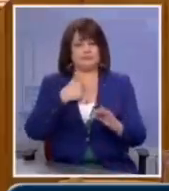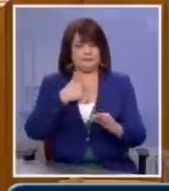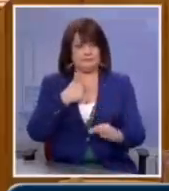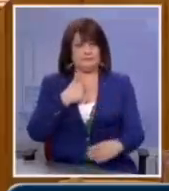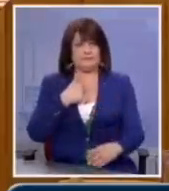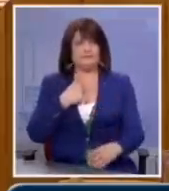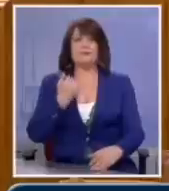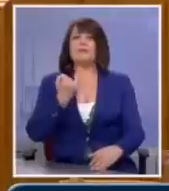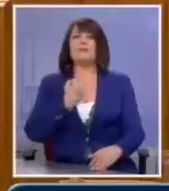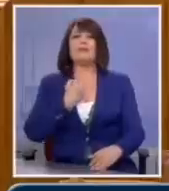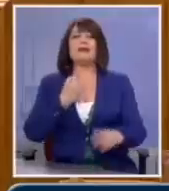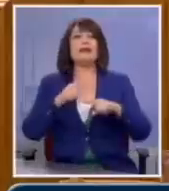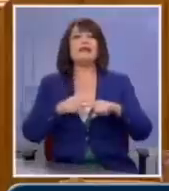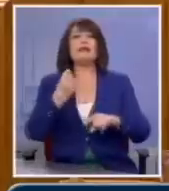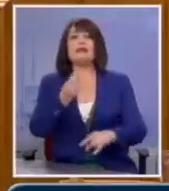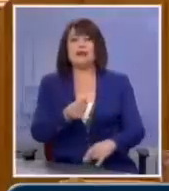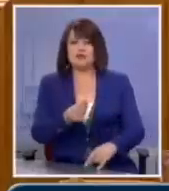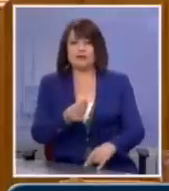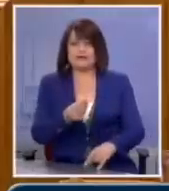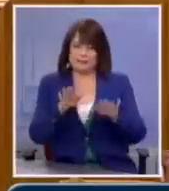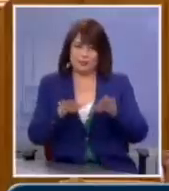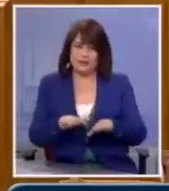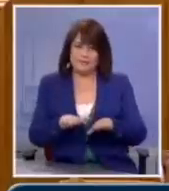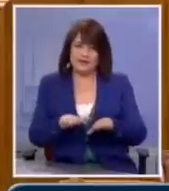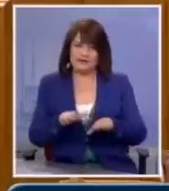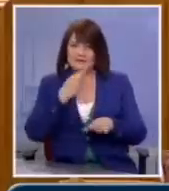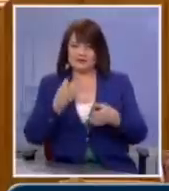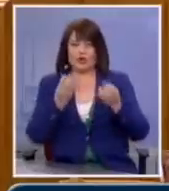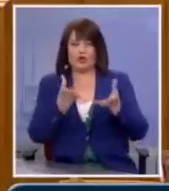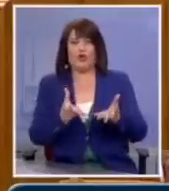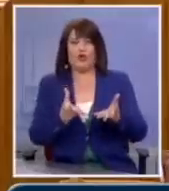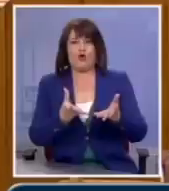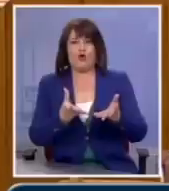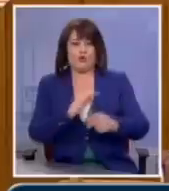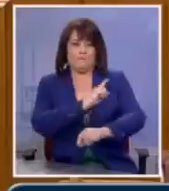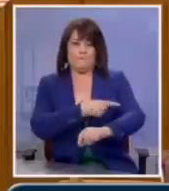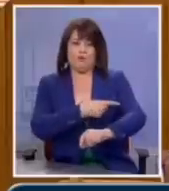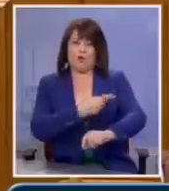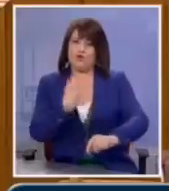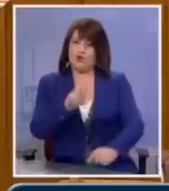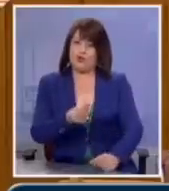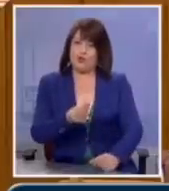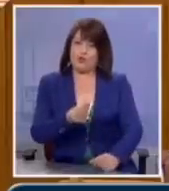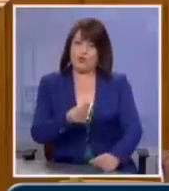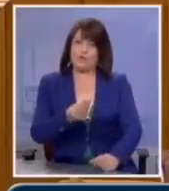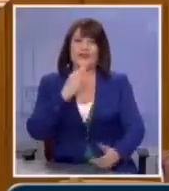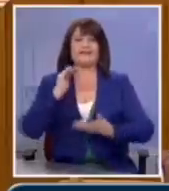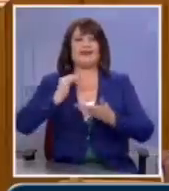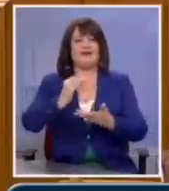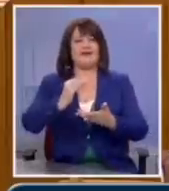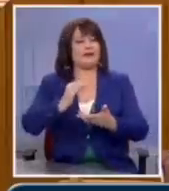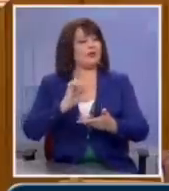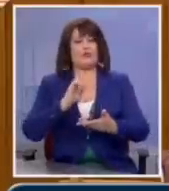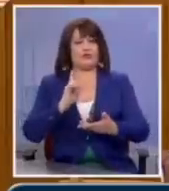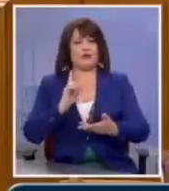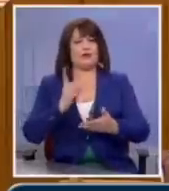η ηθαγένεια δεν αποτελεί κάποιο δώρο ή κάποιο προνόμιο ή κάποιο έπαθλο που